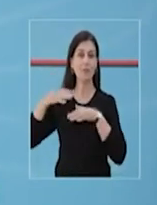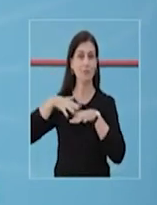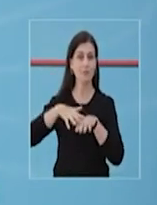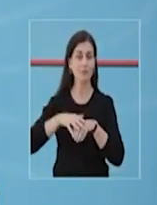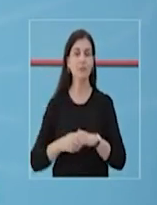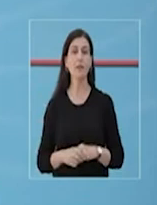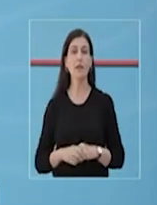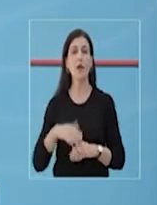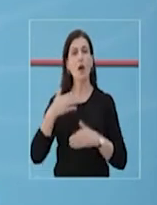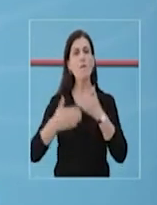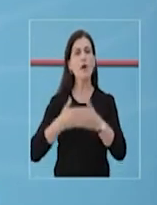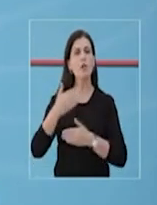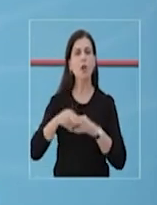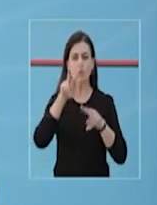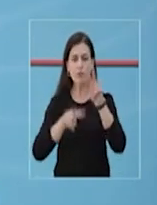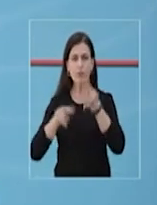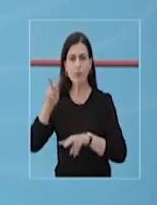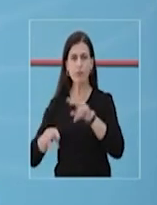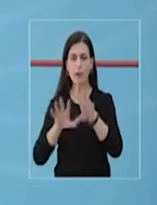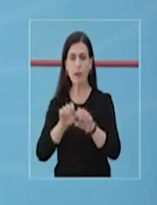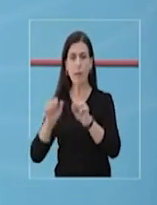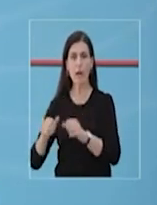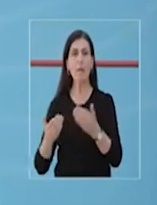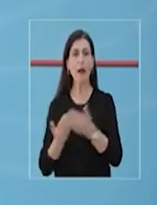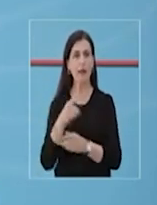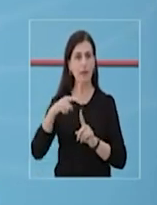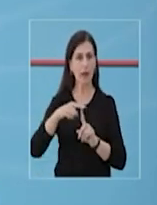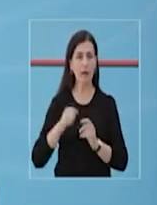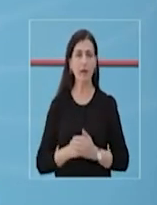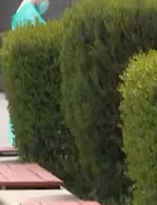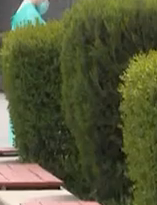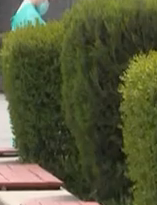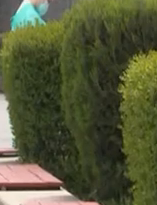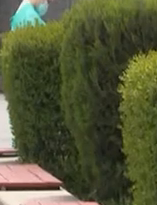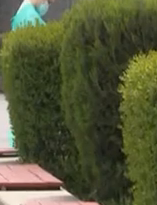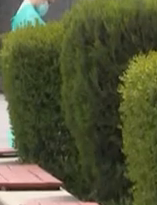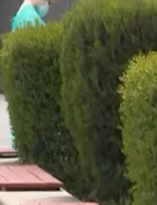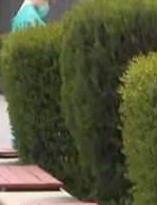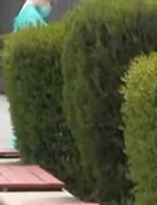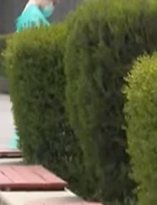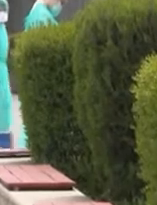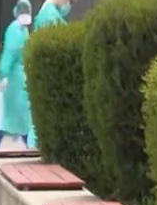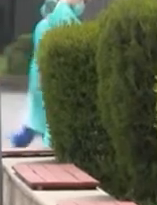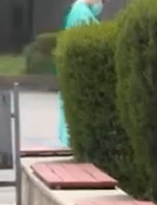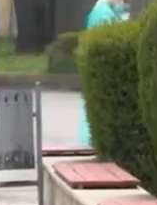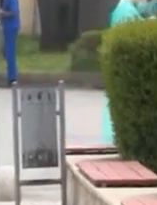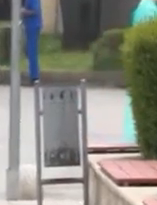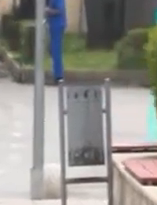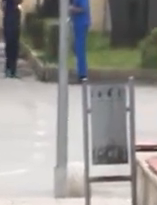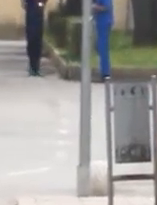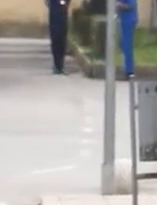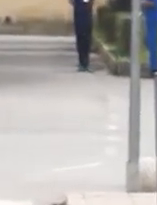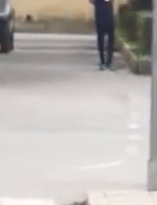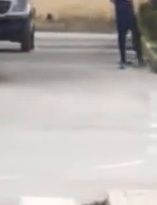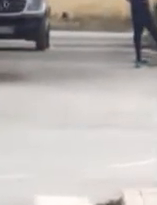hetimi epidemiologjik i rasteve të reja. Në spitalin infektiv aktualisht po trajtohen 24 pacient, nga të cilët 3